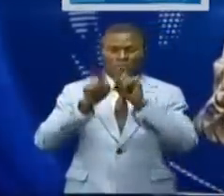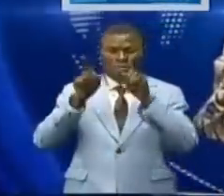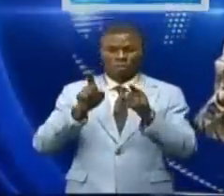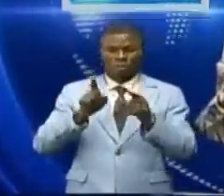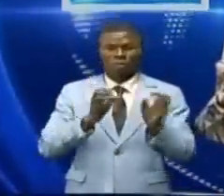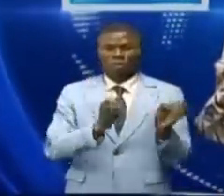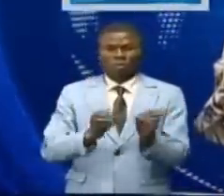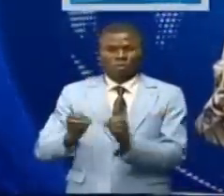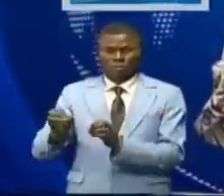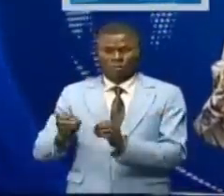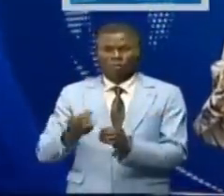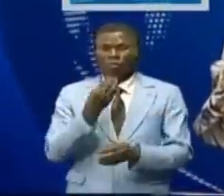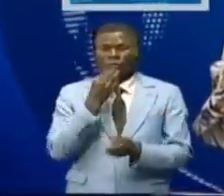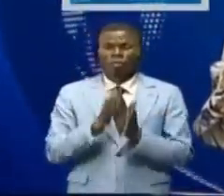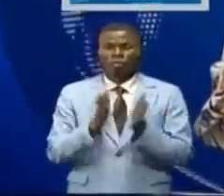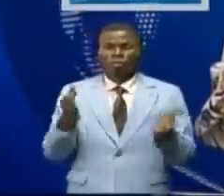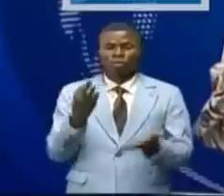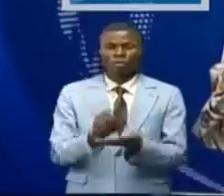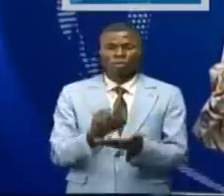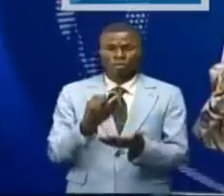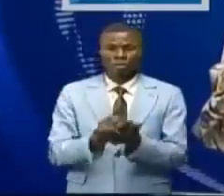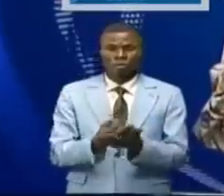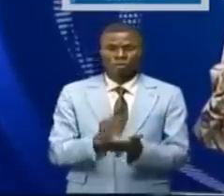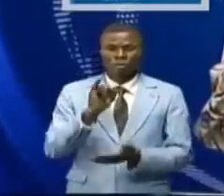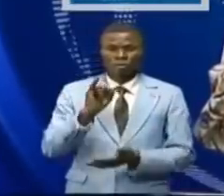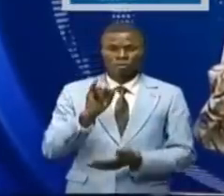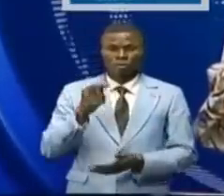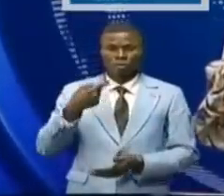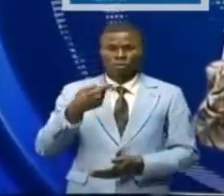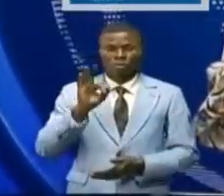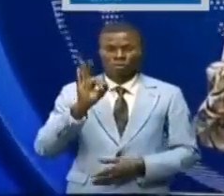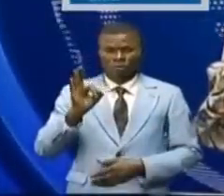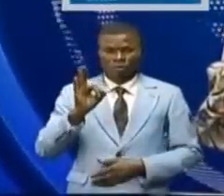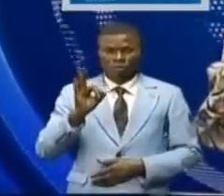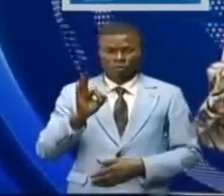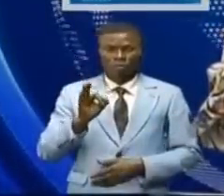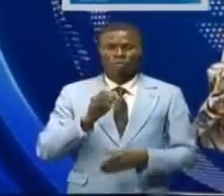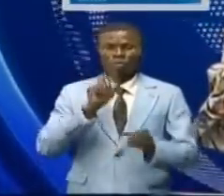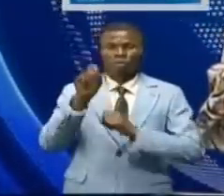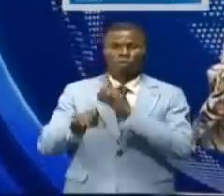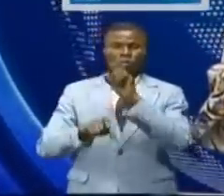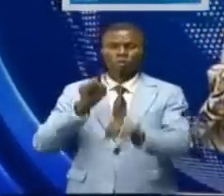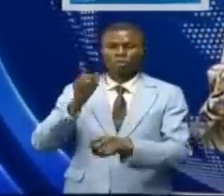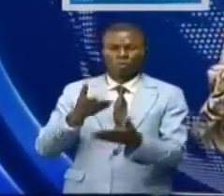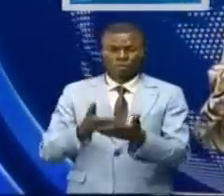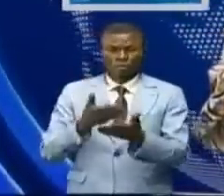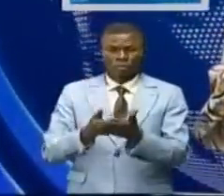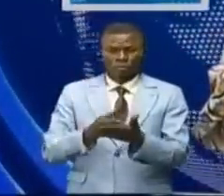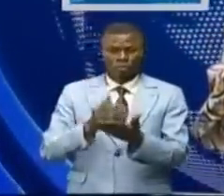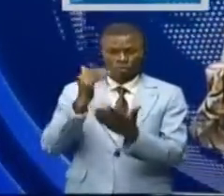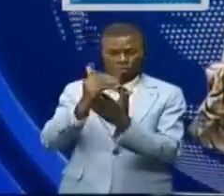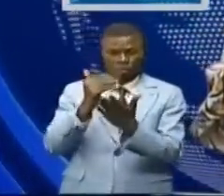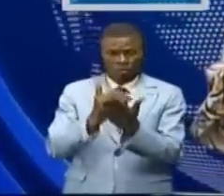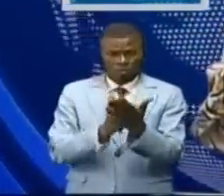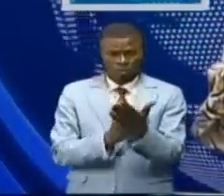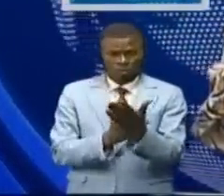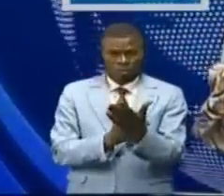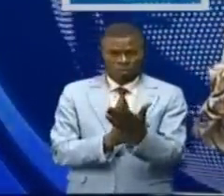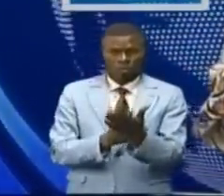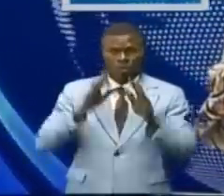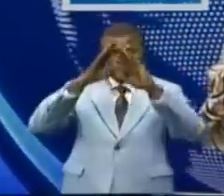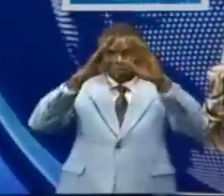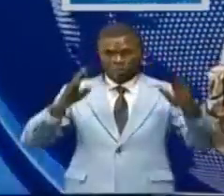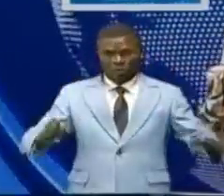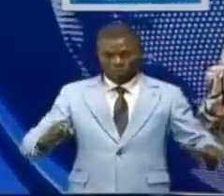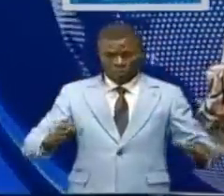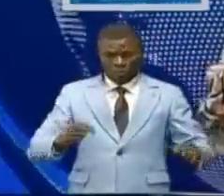effectué par l'Inspection générale des finances IGF en sigle. Cet audit avait notamment répertorié les immeubles